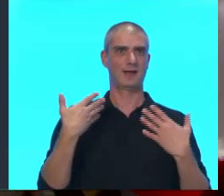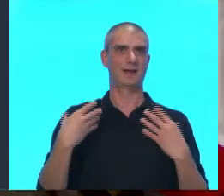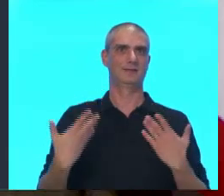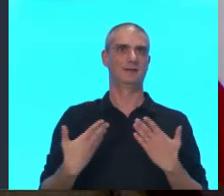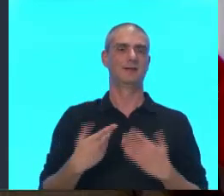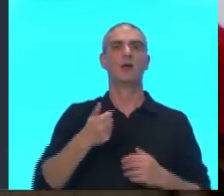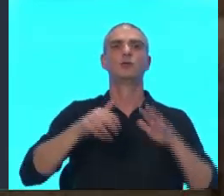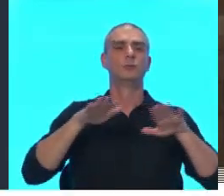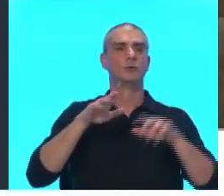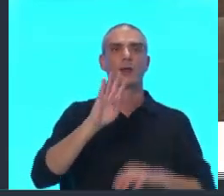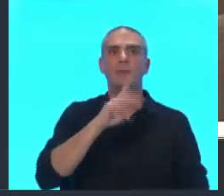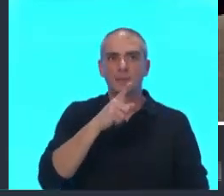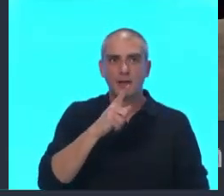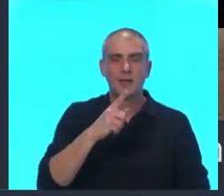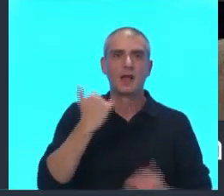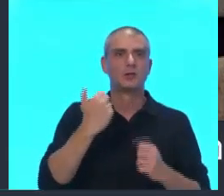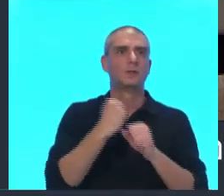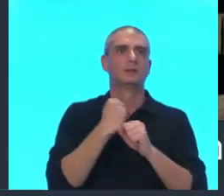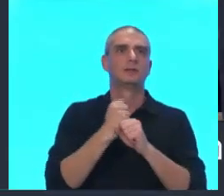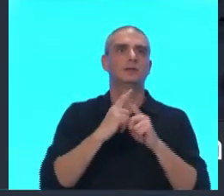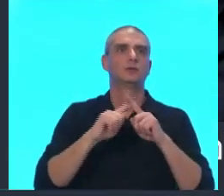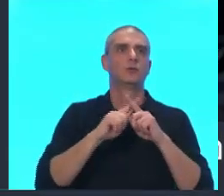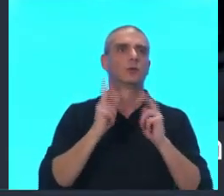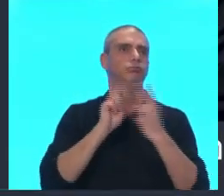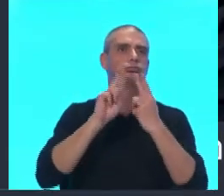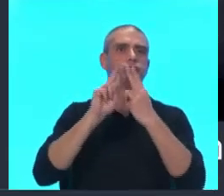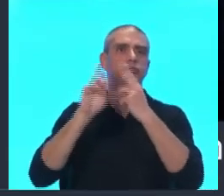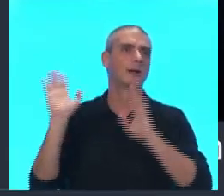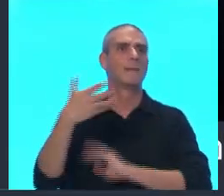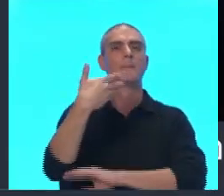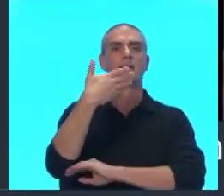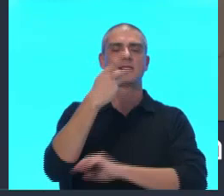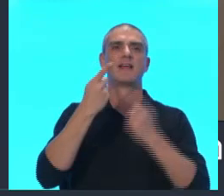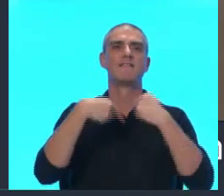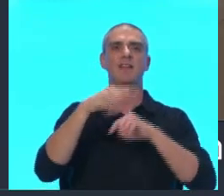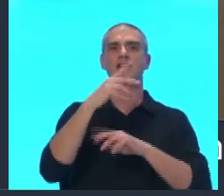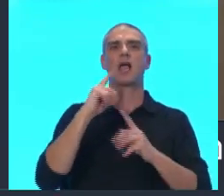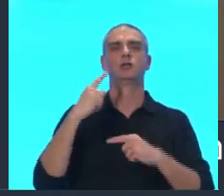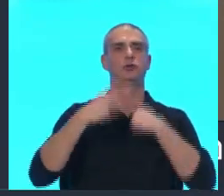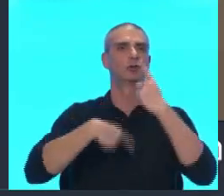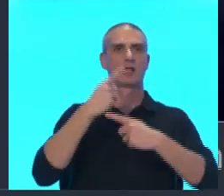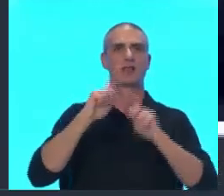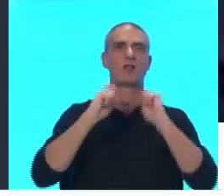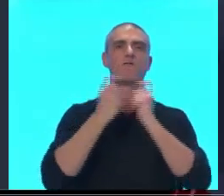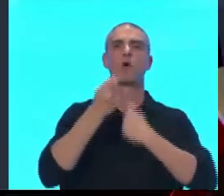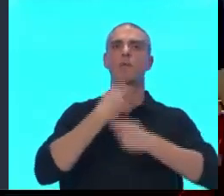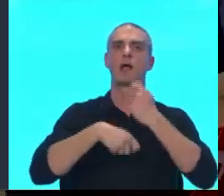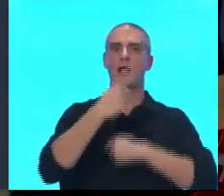ראש הממשלה בנימין נתניהו ניהל היום סוג של ספיד דייטינג מדיני בוועידה השנתית של הפורום הכלכלי העולמי בדבוס.